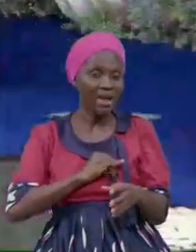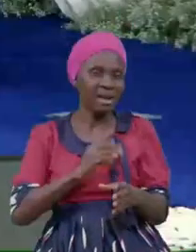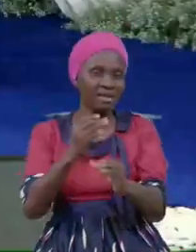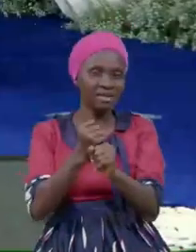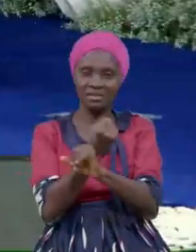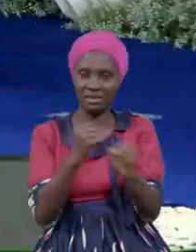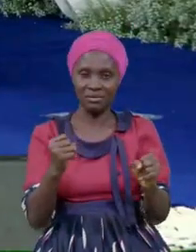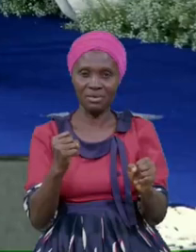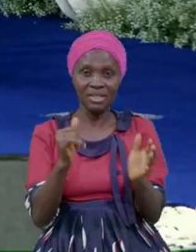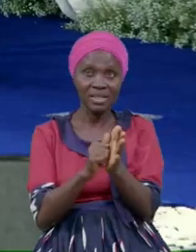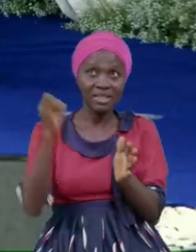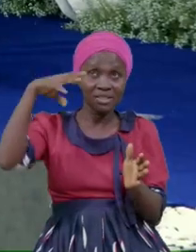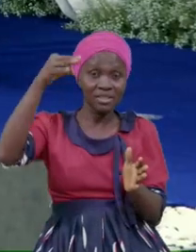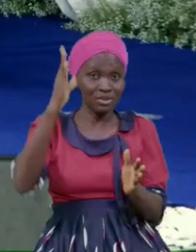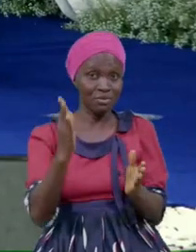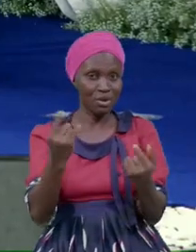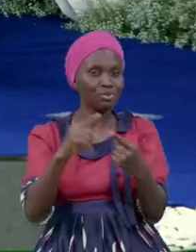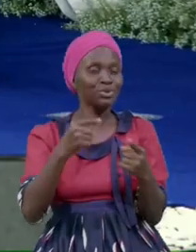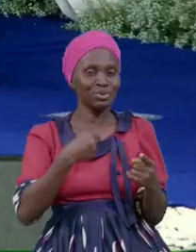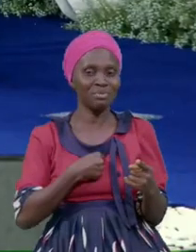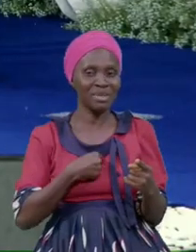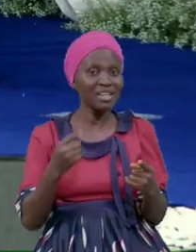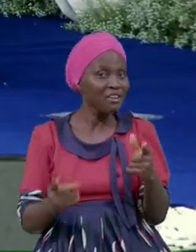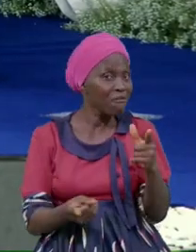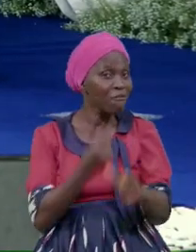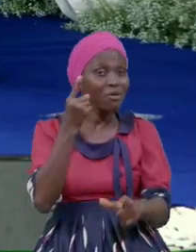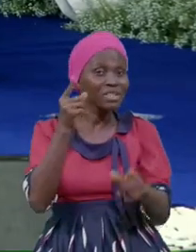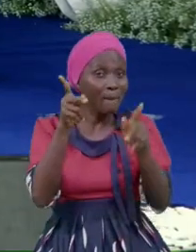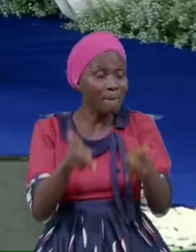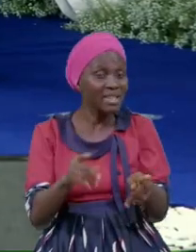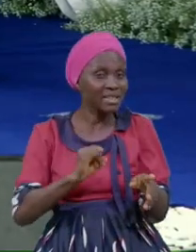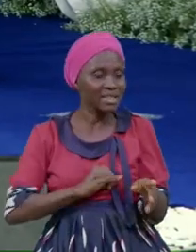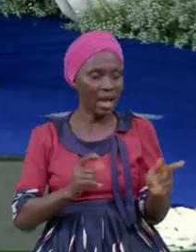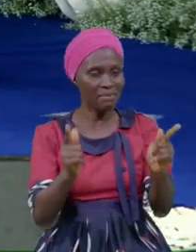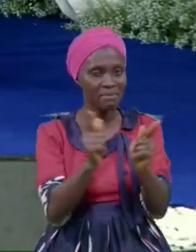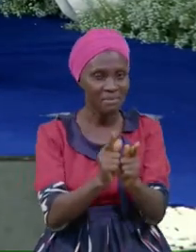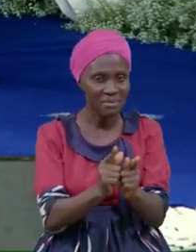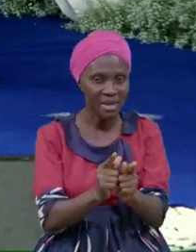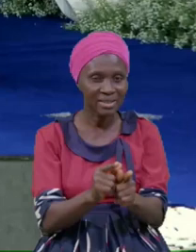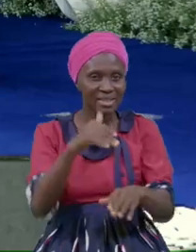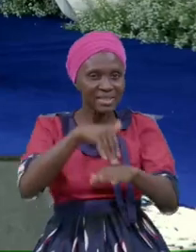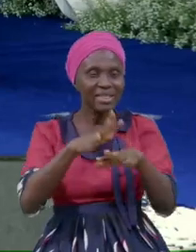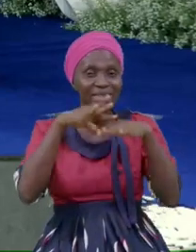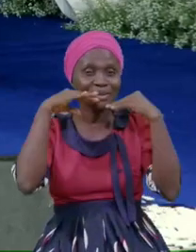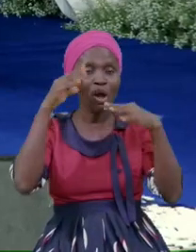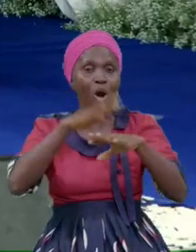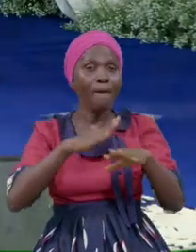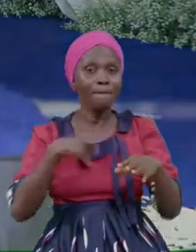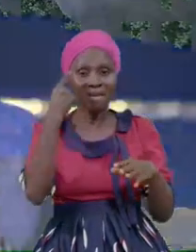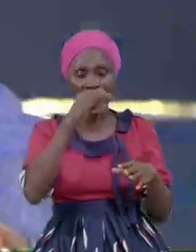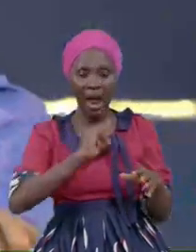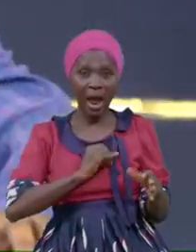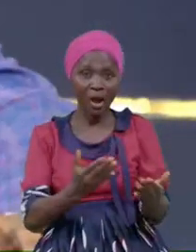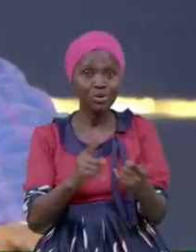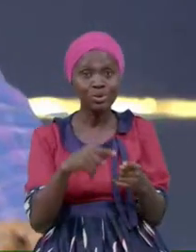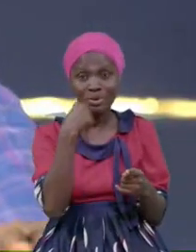première personne que j'ai rencontrée, elle a vu un sourire sur mon visage. Et je voulais lui dire quelque chose.